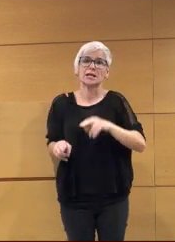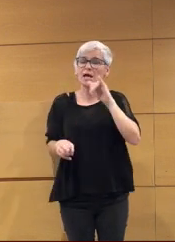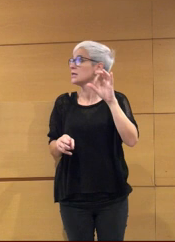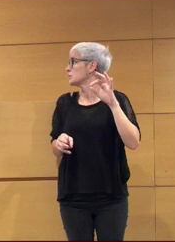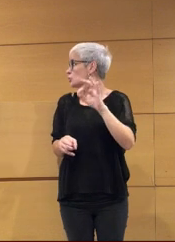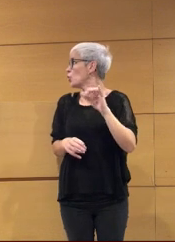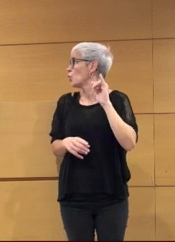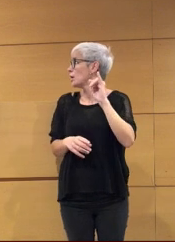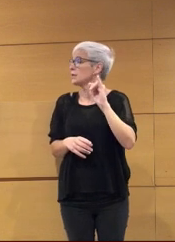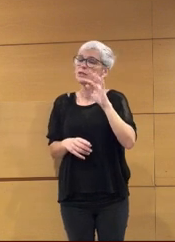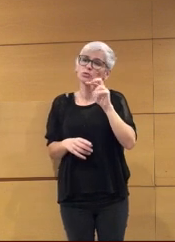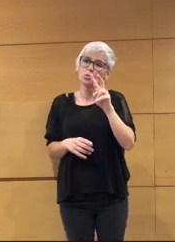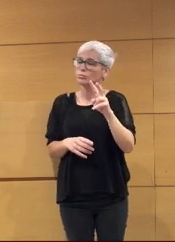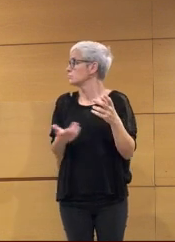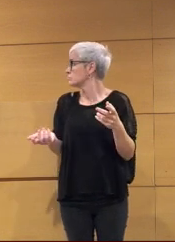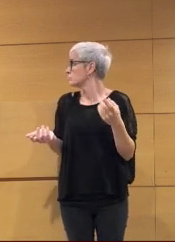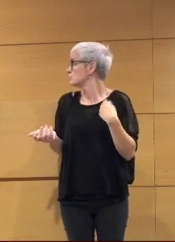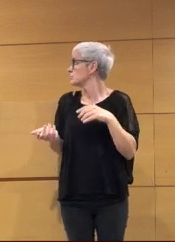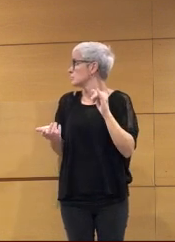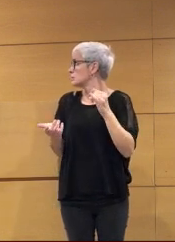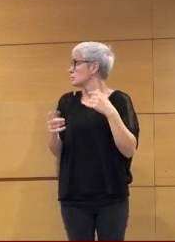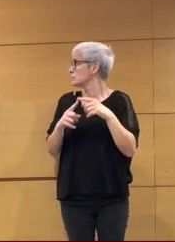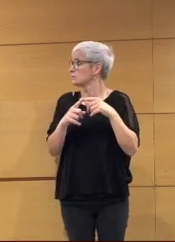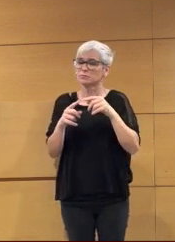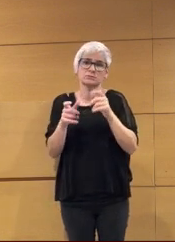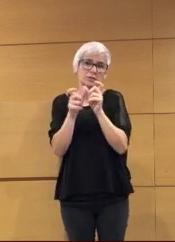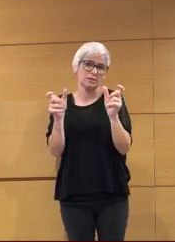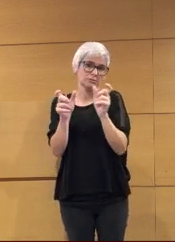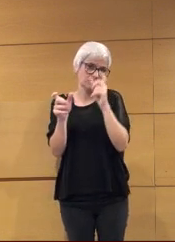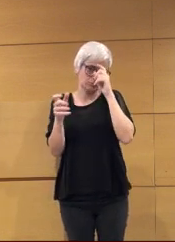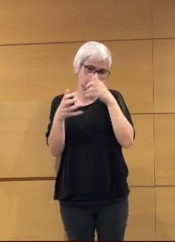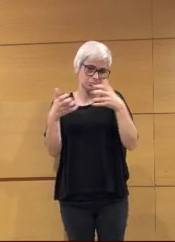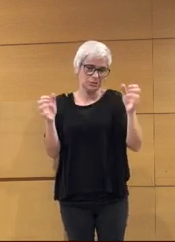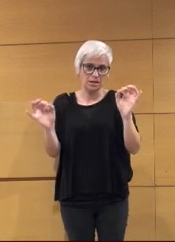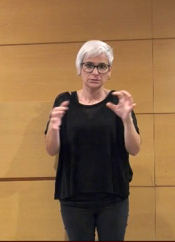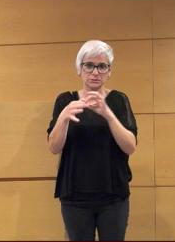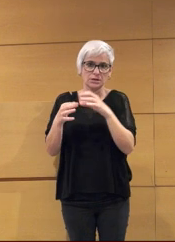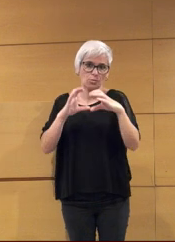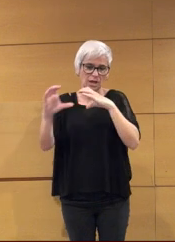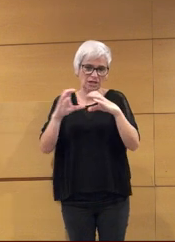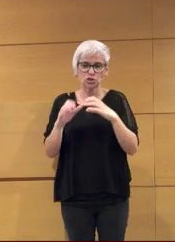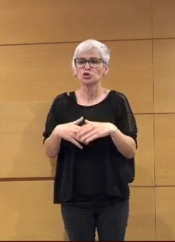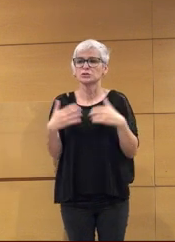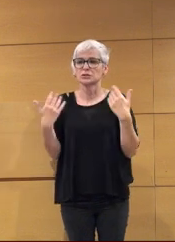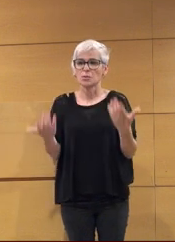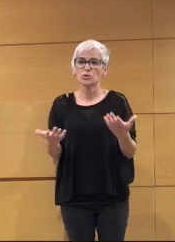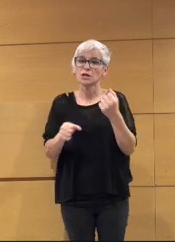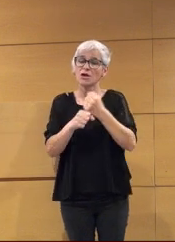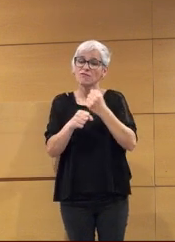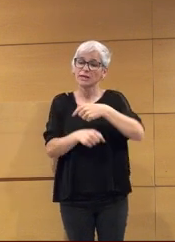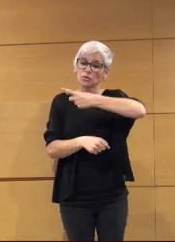ITU, UIT, Unió Internacional de Telecomunicacions, i EEC. Llavors, la feina